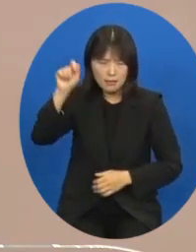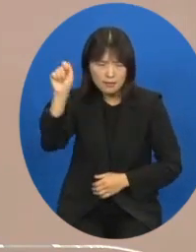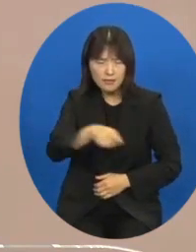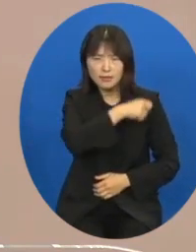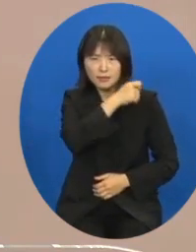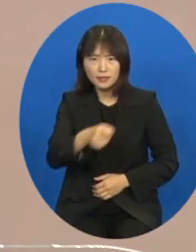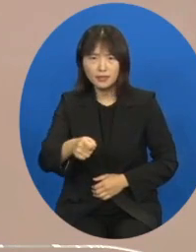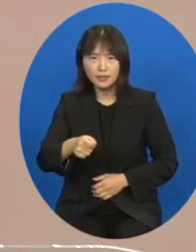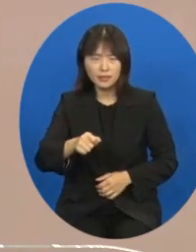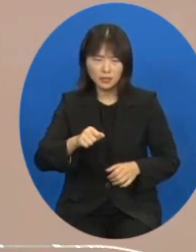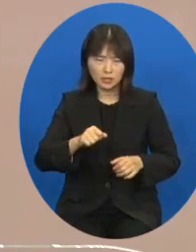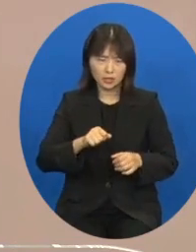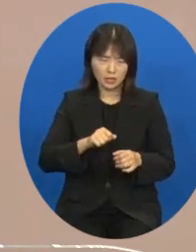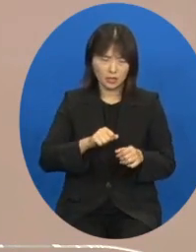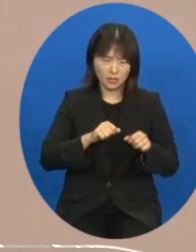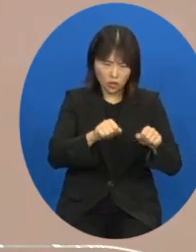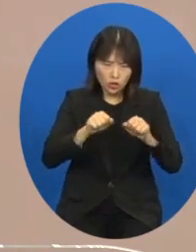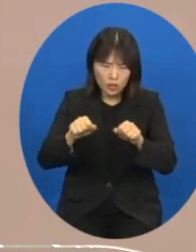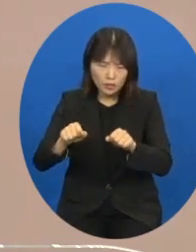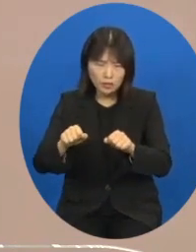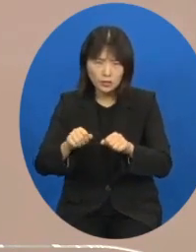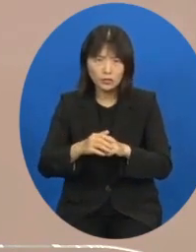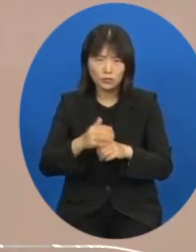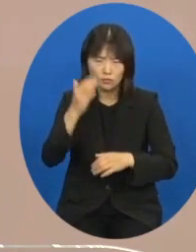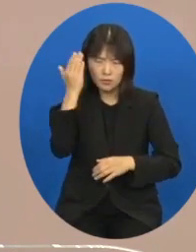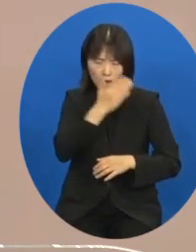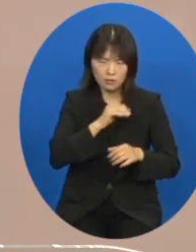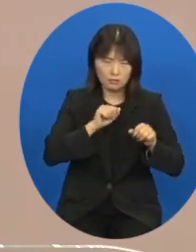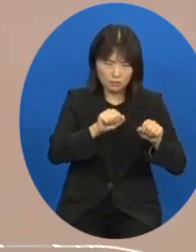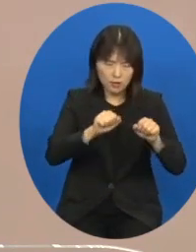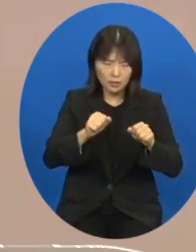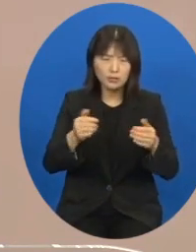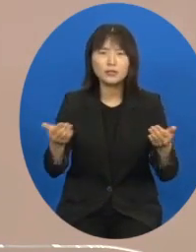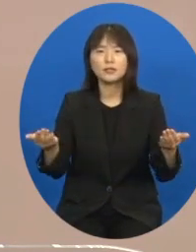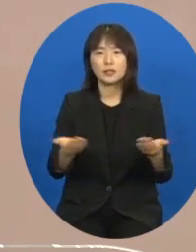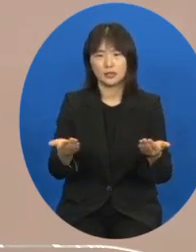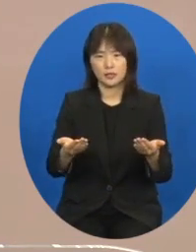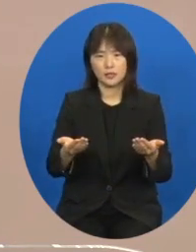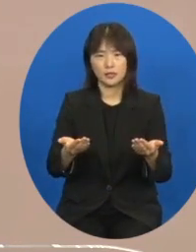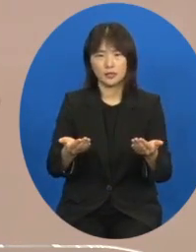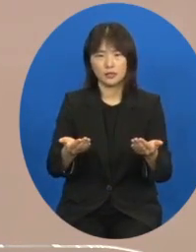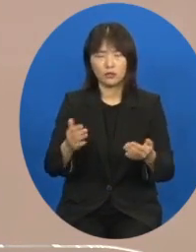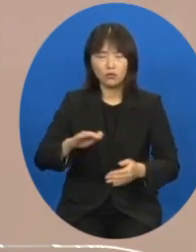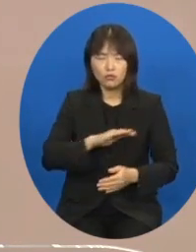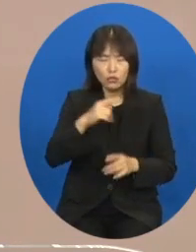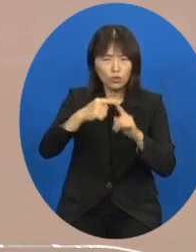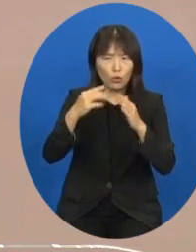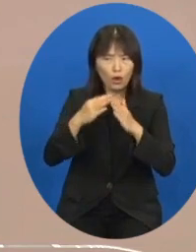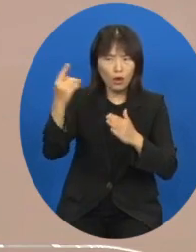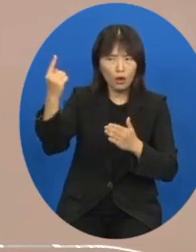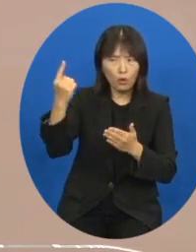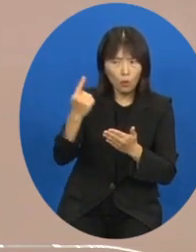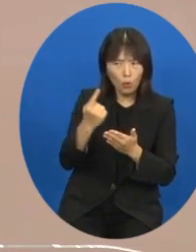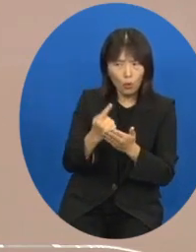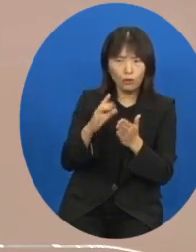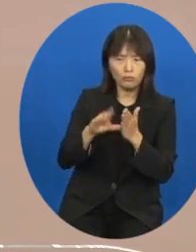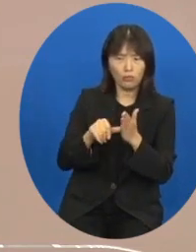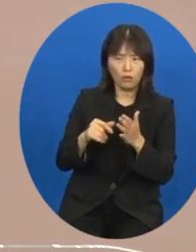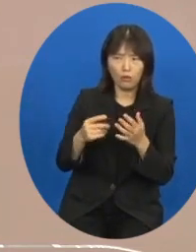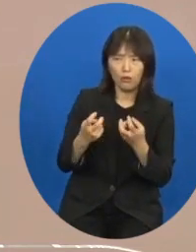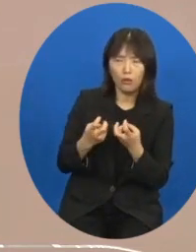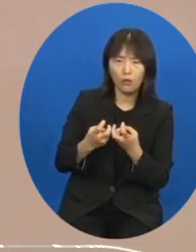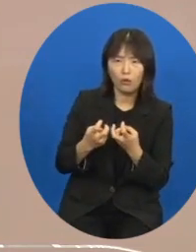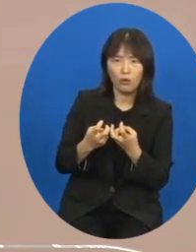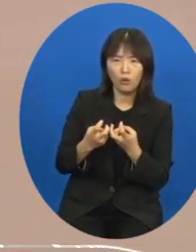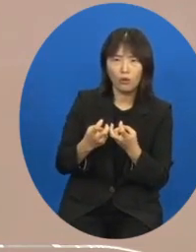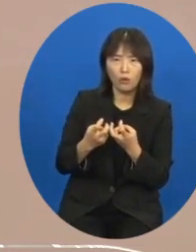하시고 청소하신, 정결케 하신 그 일이 우리 교회에 오시면 어떻게 하실까?